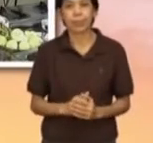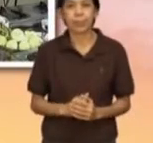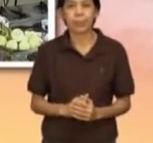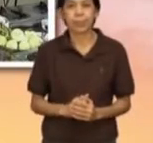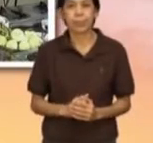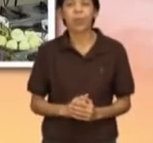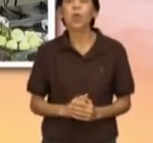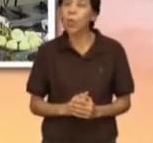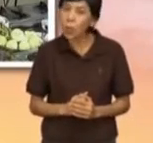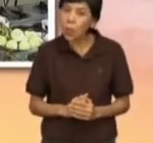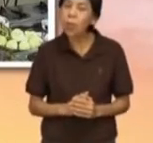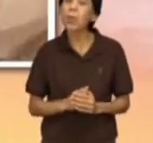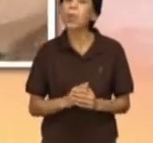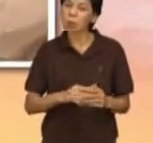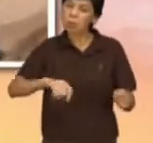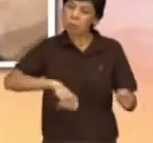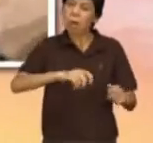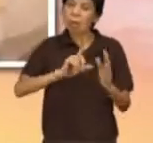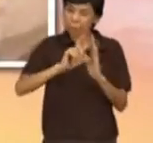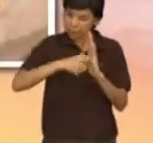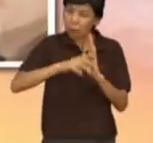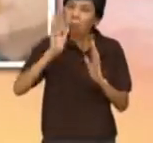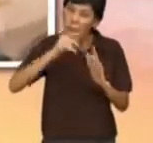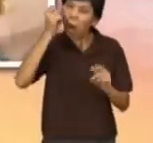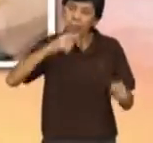้นี่เลยค่ะทำให้เราต้องตีนานหน่อย ใช